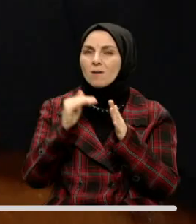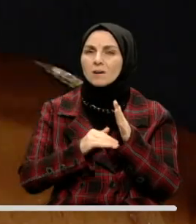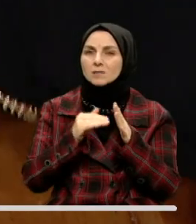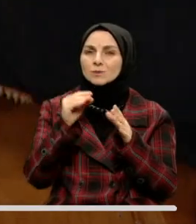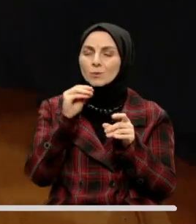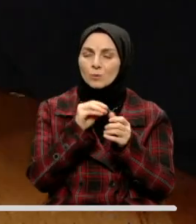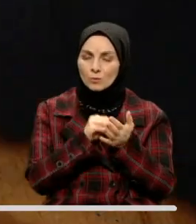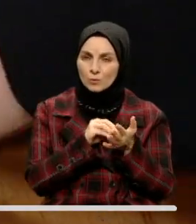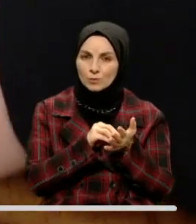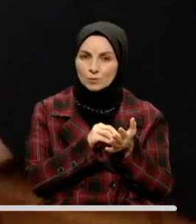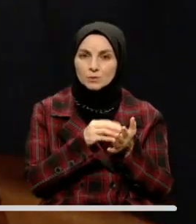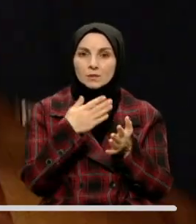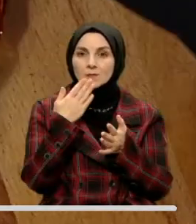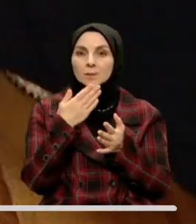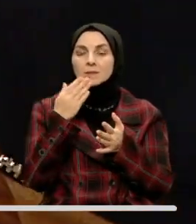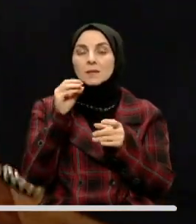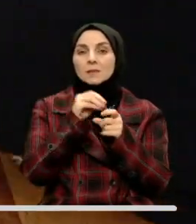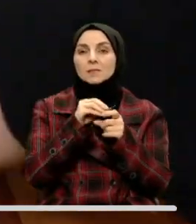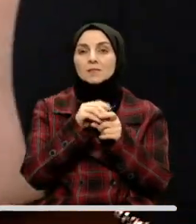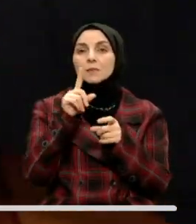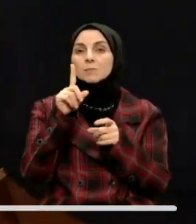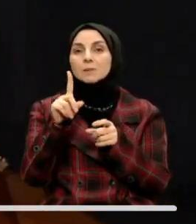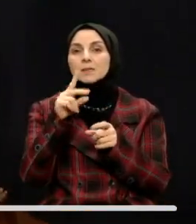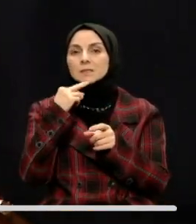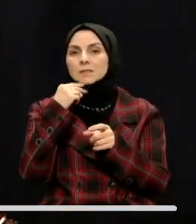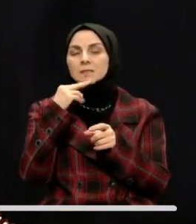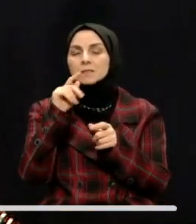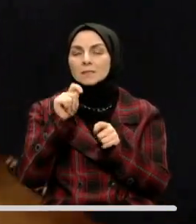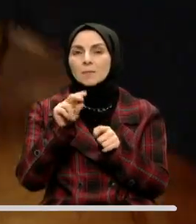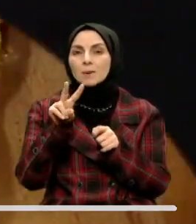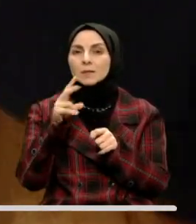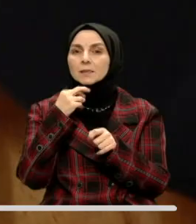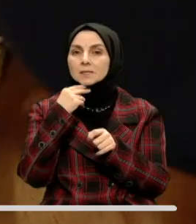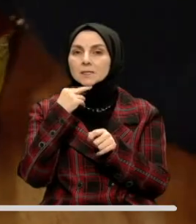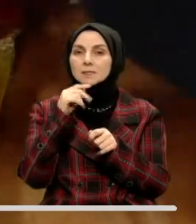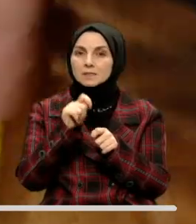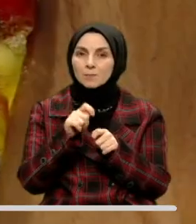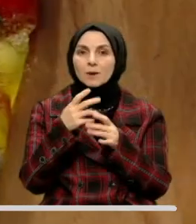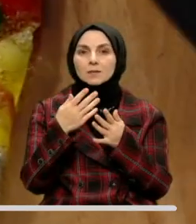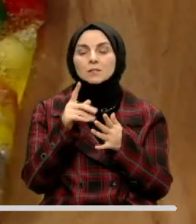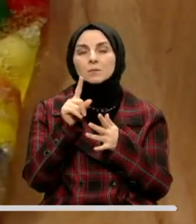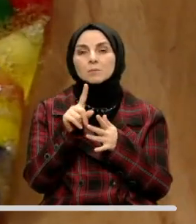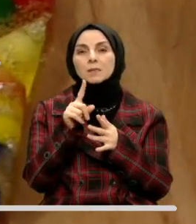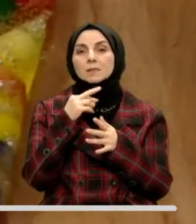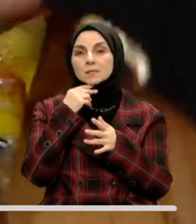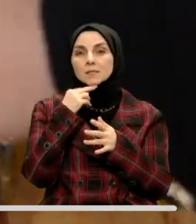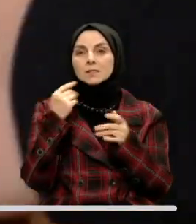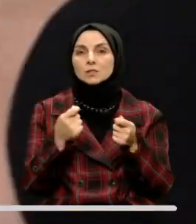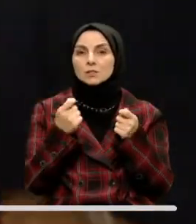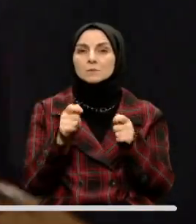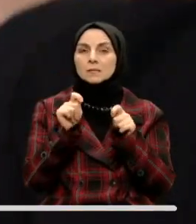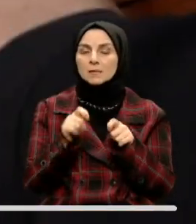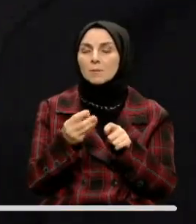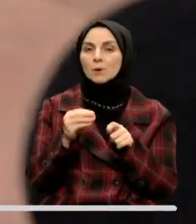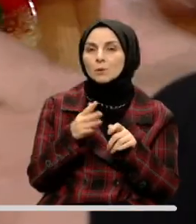yapar. Şöyle daha bir az olduğu zaman bir rakamını yapar, iki rakamını yapar. Bir rakam çalışması yapabilir, harf çalışması yapabilir